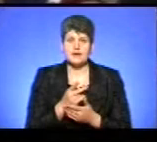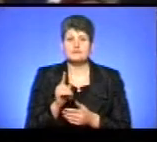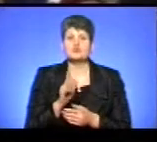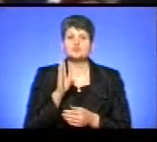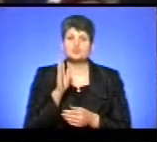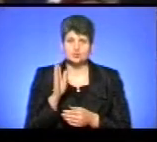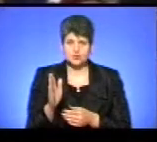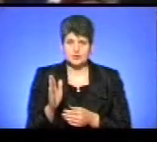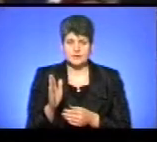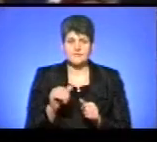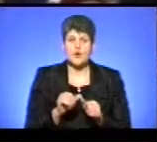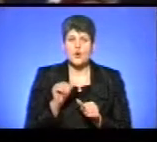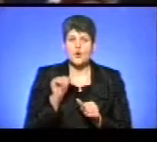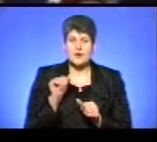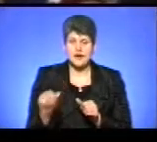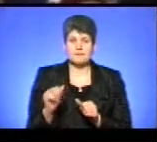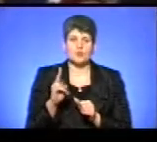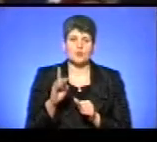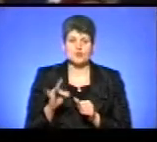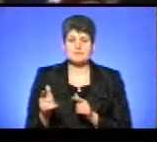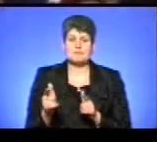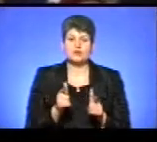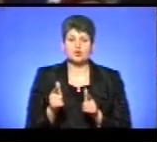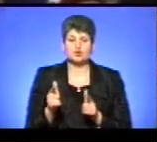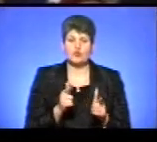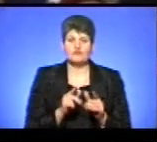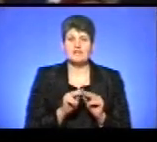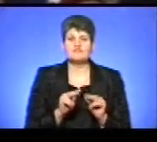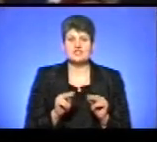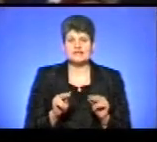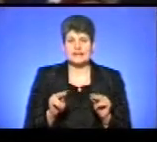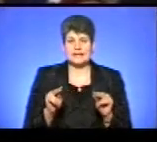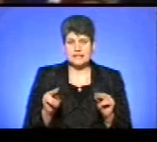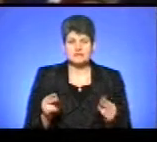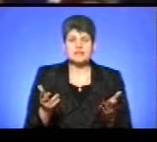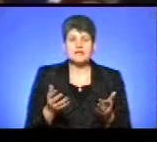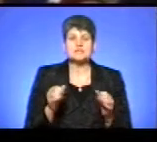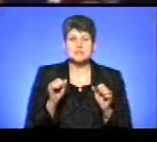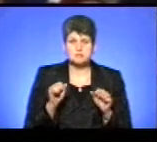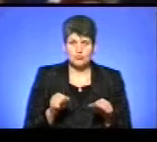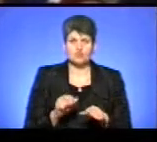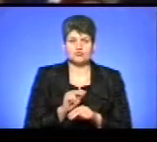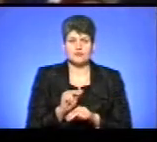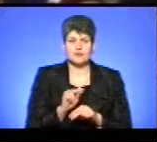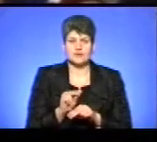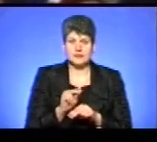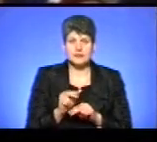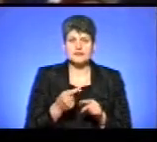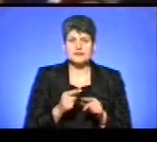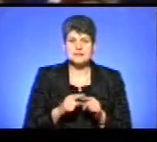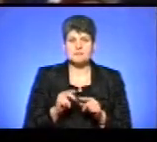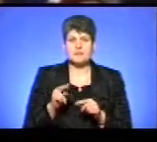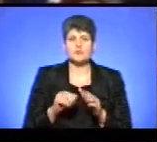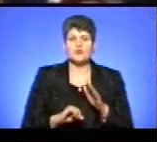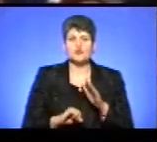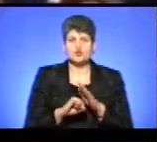буде окремий курс підготовки вчителів, які зможуть викладати цей предмет